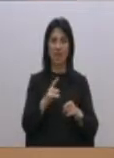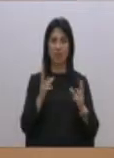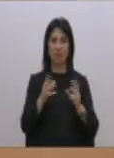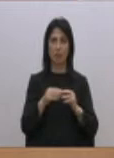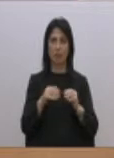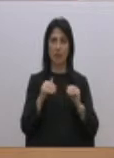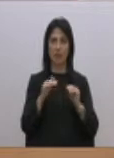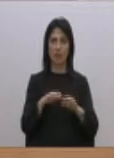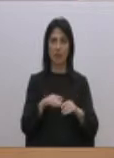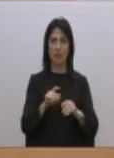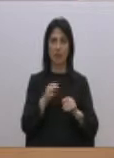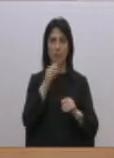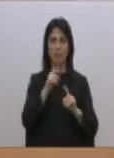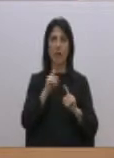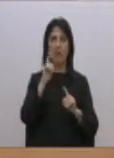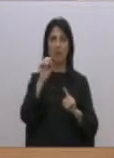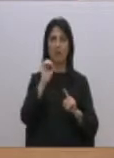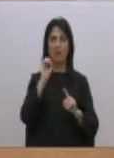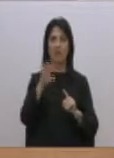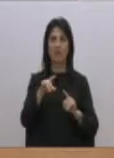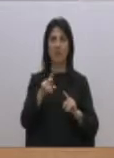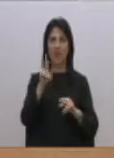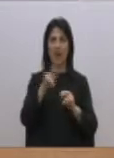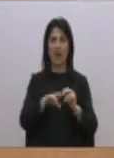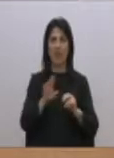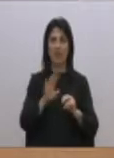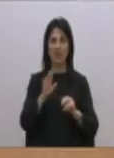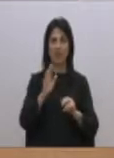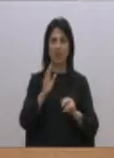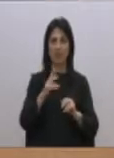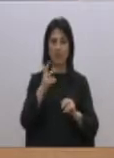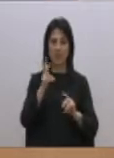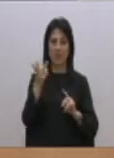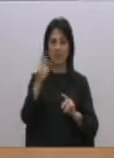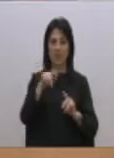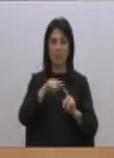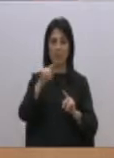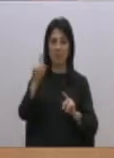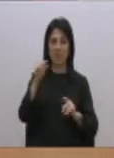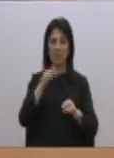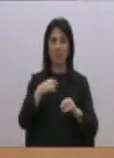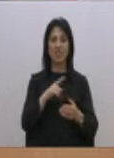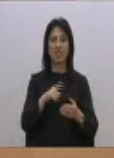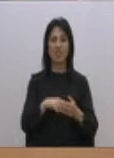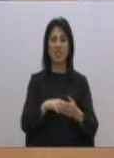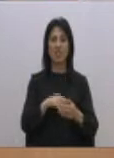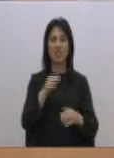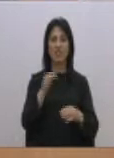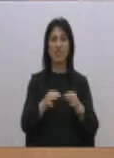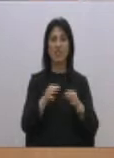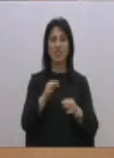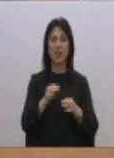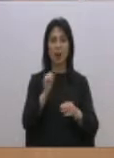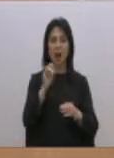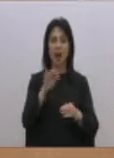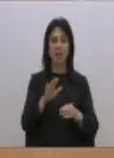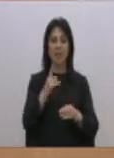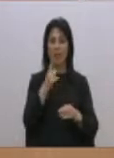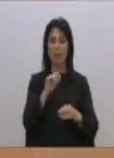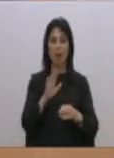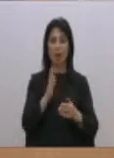არ გადმოგვცემთ? ეს მანამდე ვიდრე არ დასრულდება სამივე ინსტანცია. მესხანაირად დავსვით. სამართლის აქტი არ არის